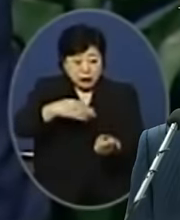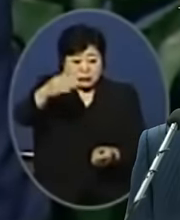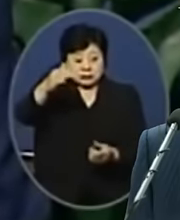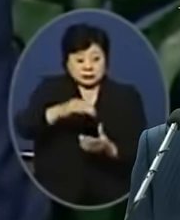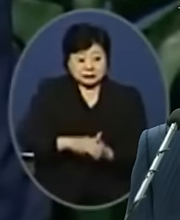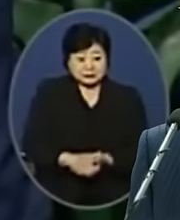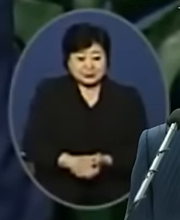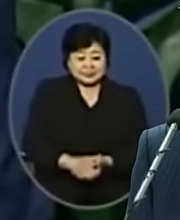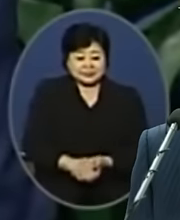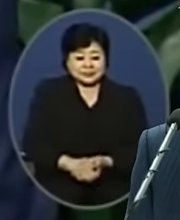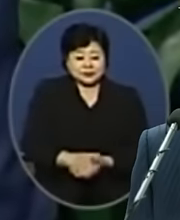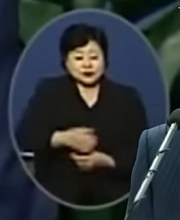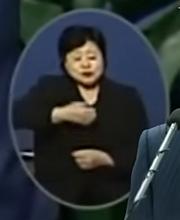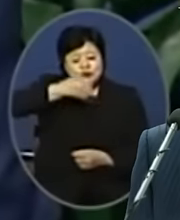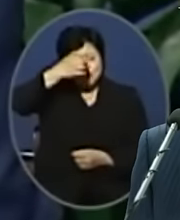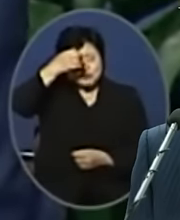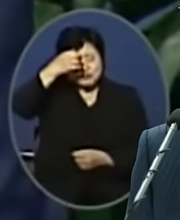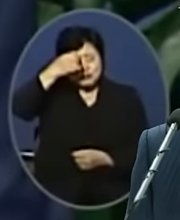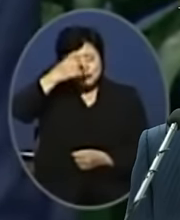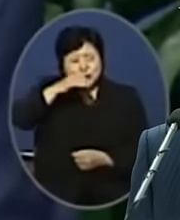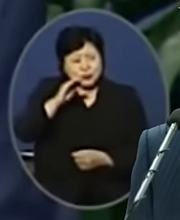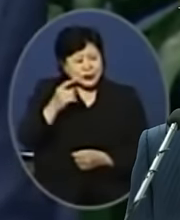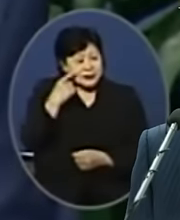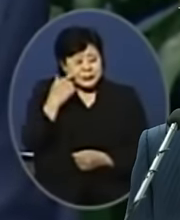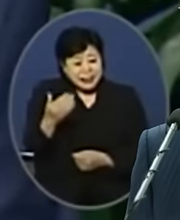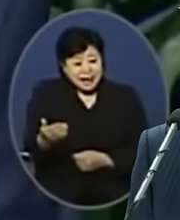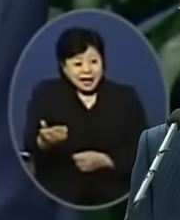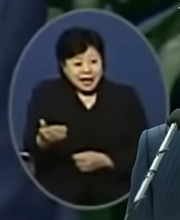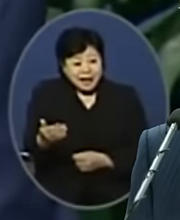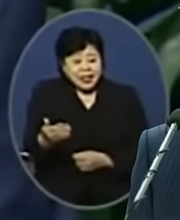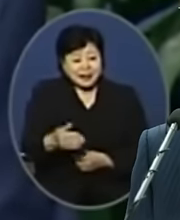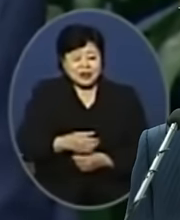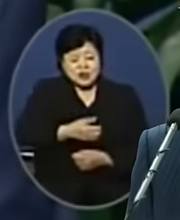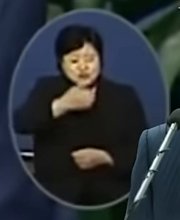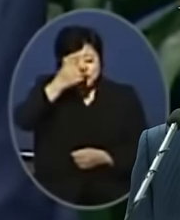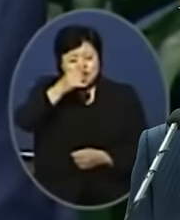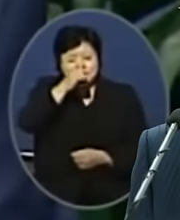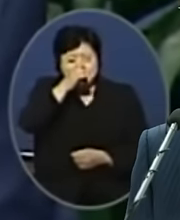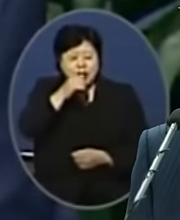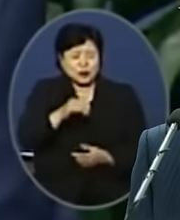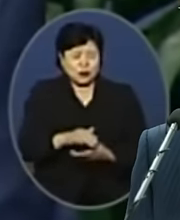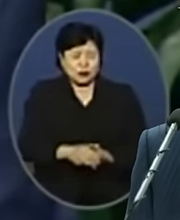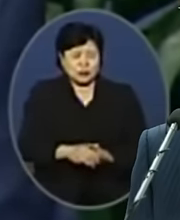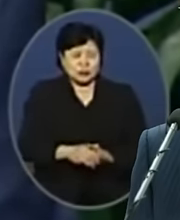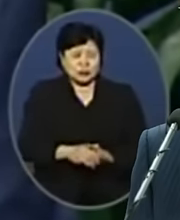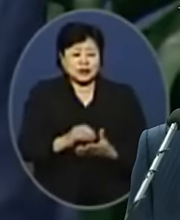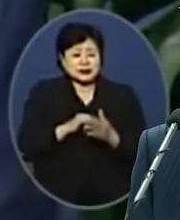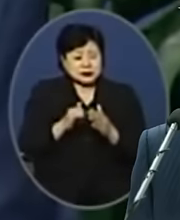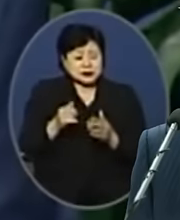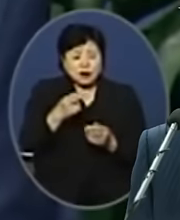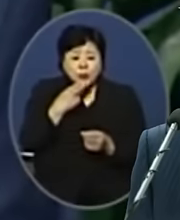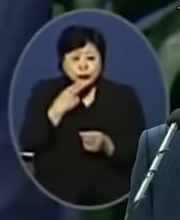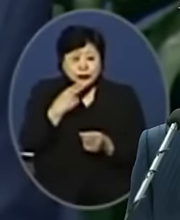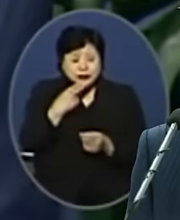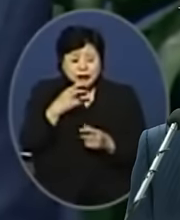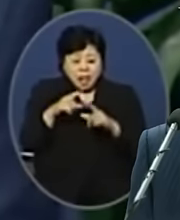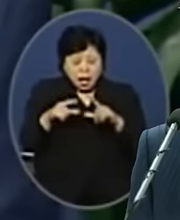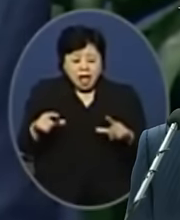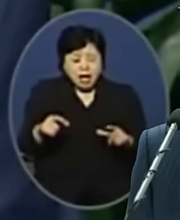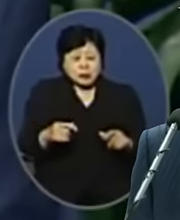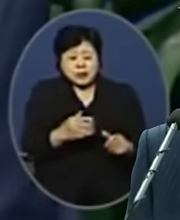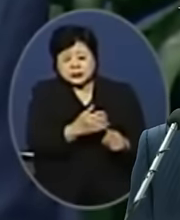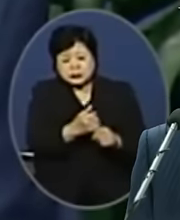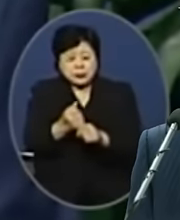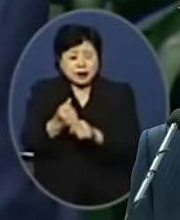끌려갔습니다. 꿈이 어떻게 되겠습니까? 아무리 꿈을 꾸어도 일가 친척이 없는 애굽에 끌려